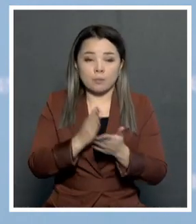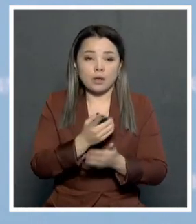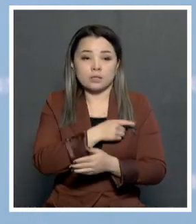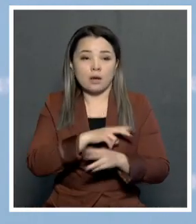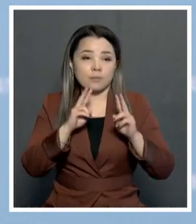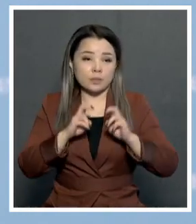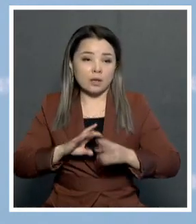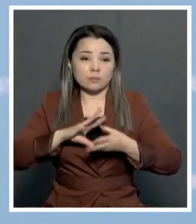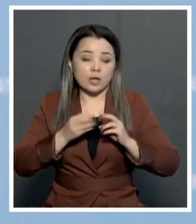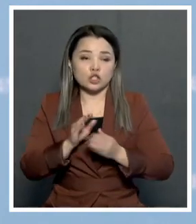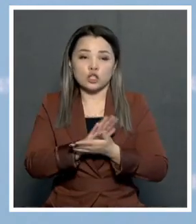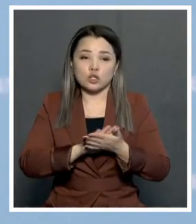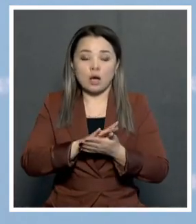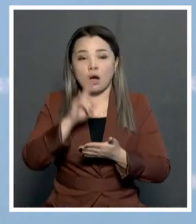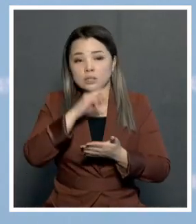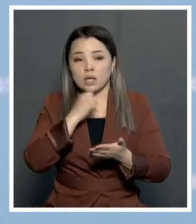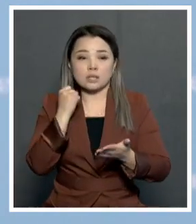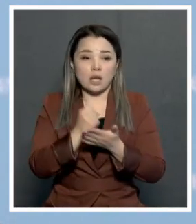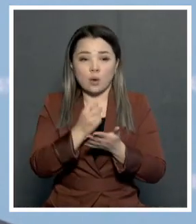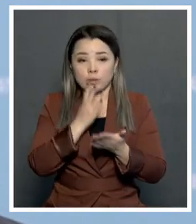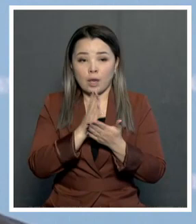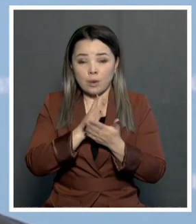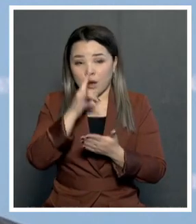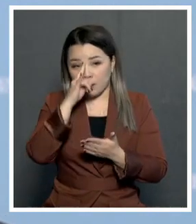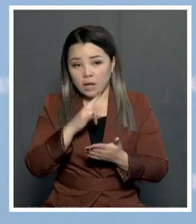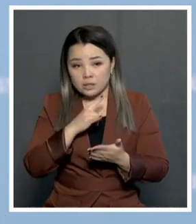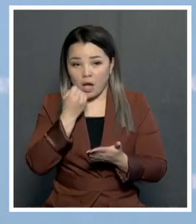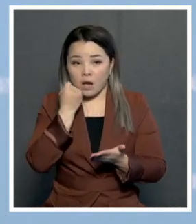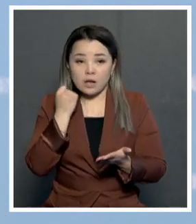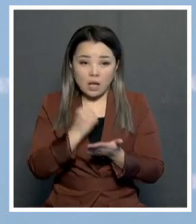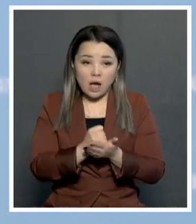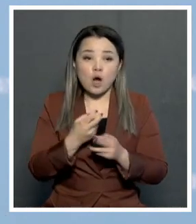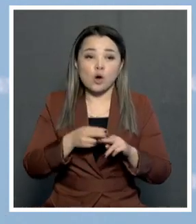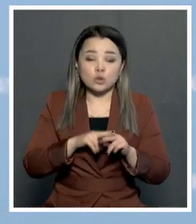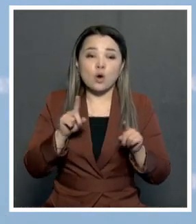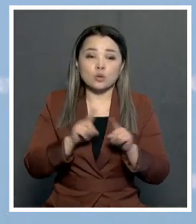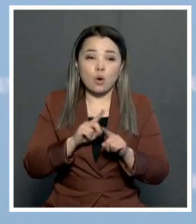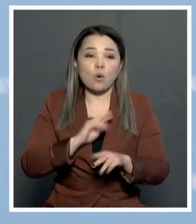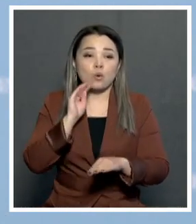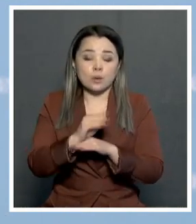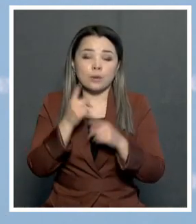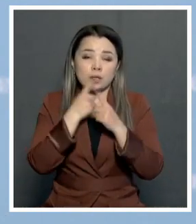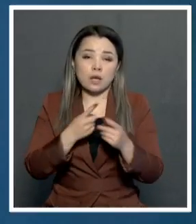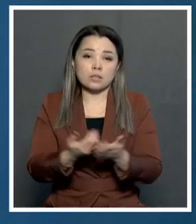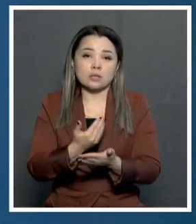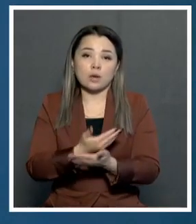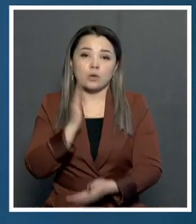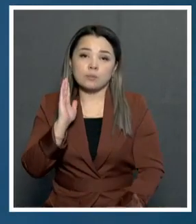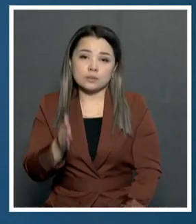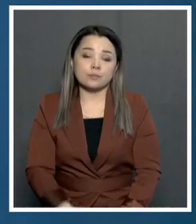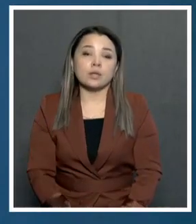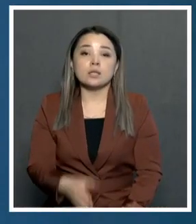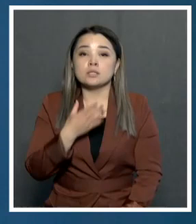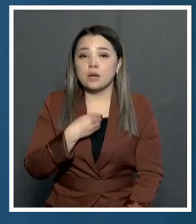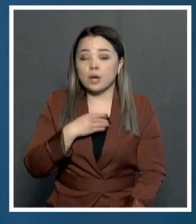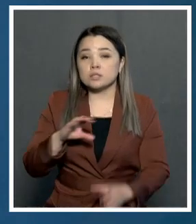инспекцияны берген. Ол жерде шыққан жер Қазақстан деп көрсетілген. Қазіргі таңда анықтау зерттеу жұмыстар барысында қосымша хабарлайтын боламыз.